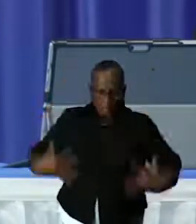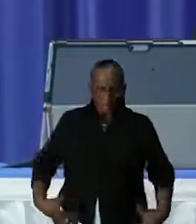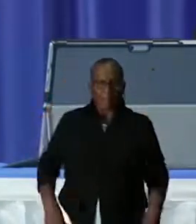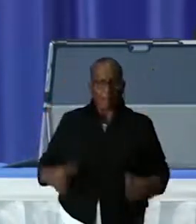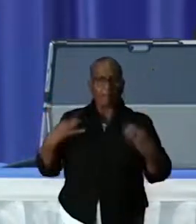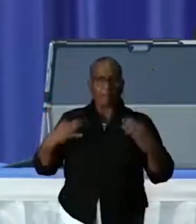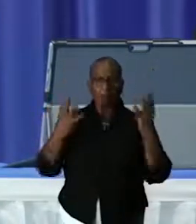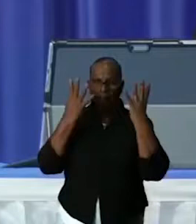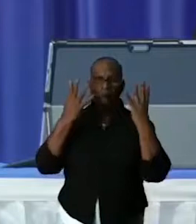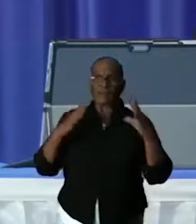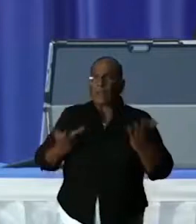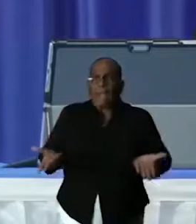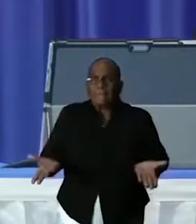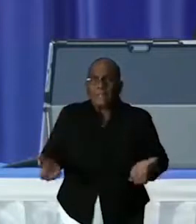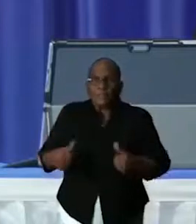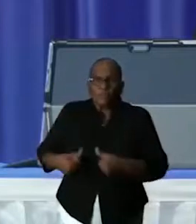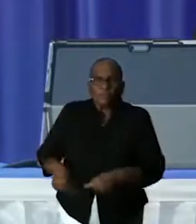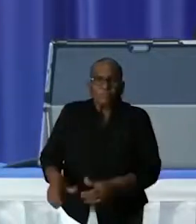staat onder druk.